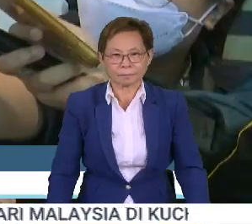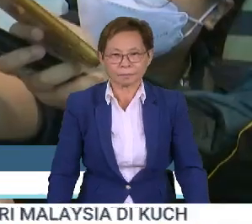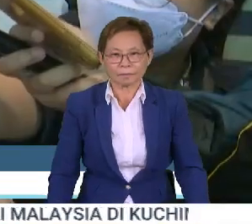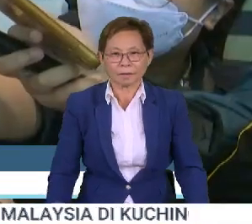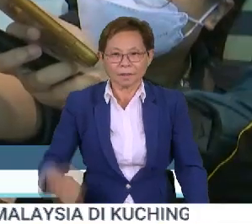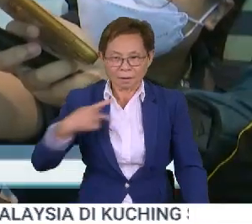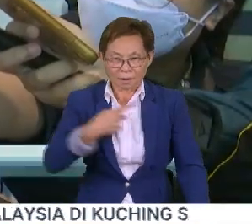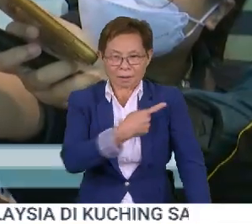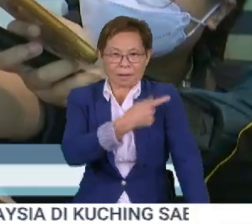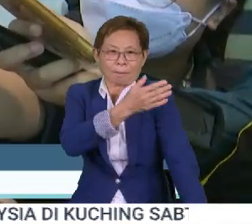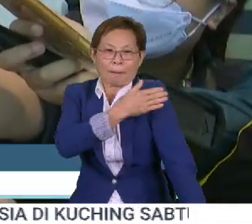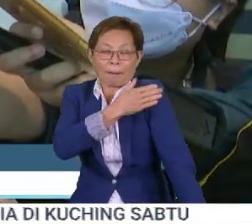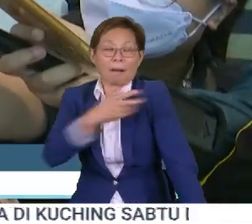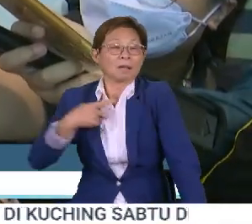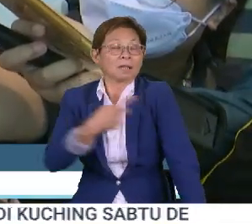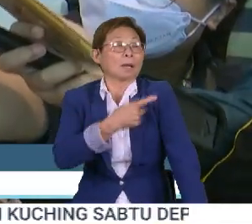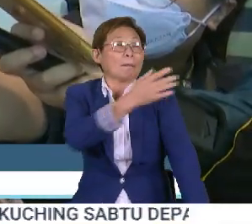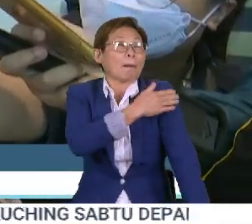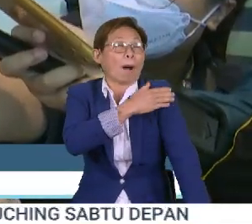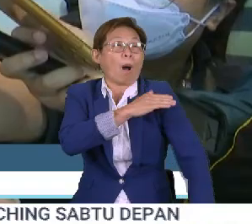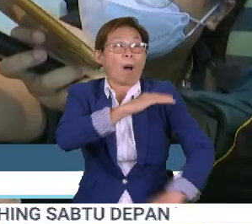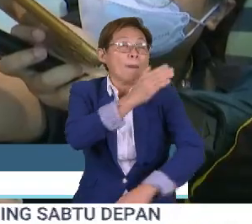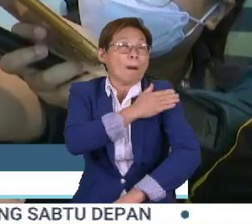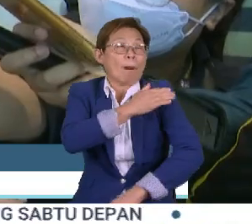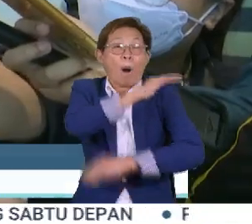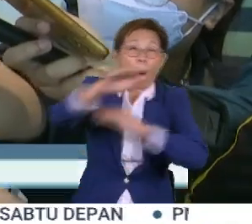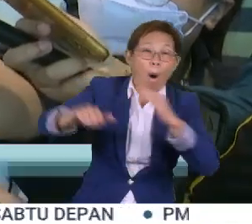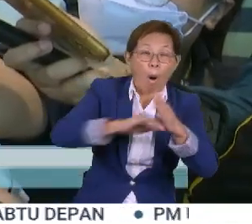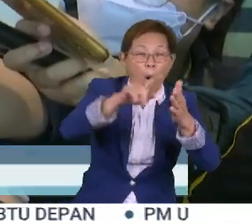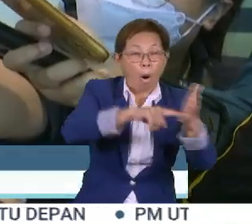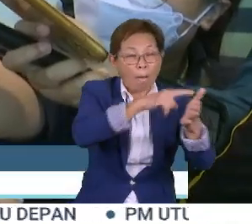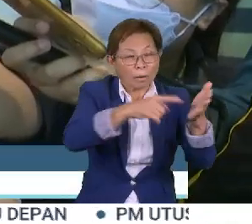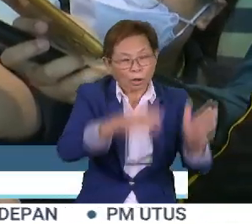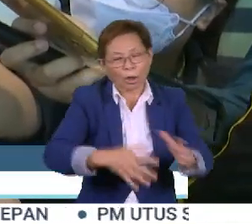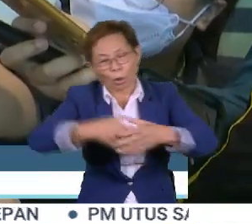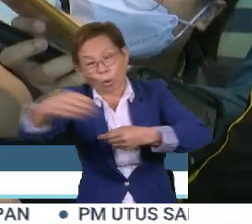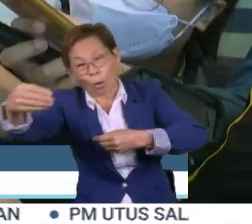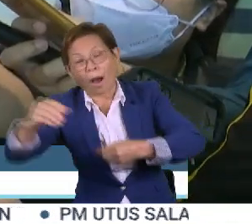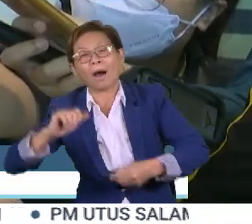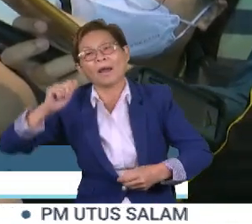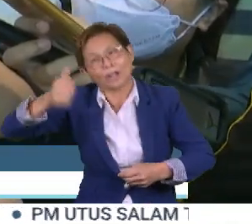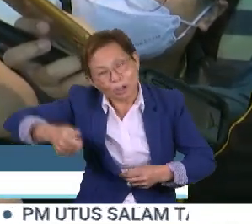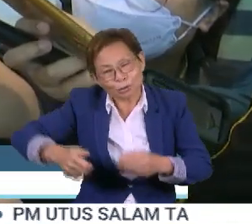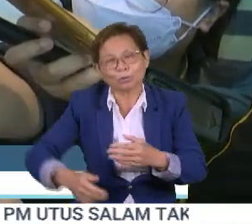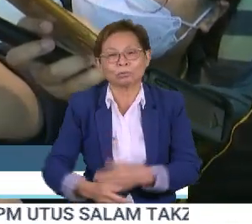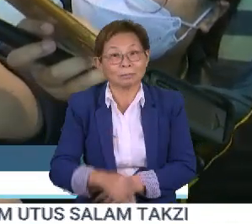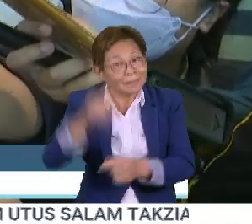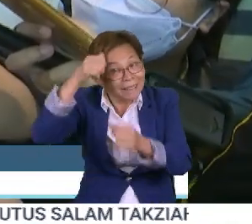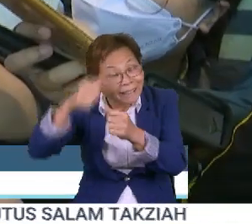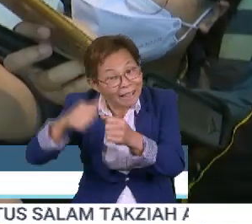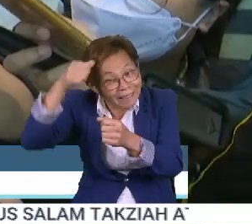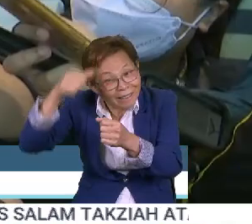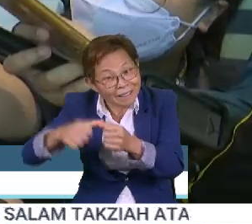kita menyuruhlah kita semua para-para penghuni dapat keluar kemudi pada besok jangan lupa